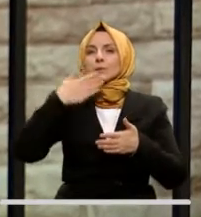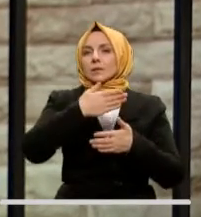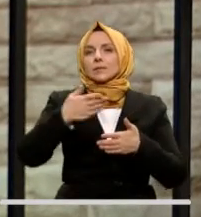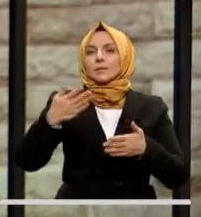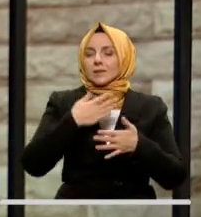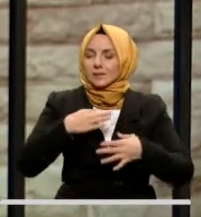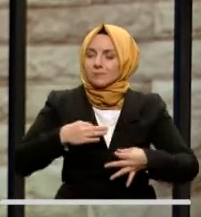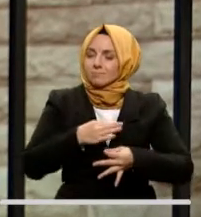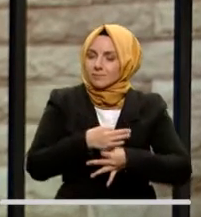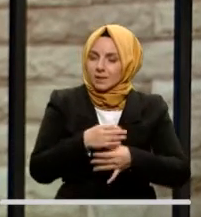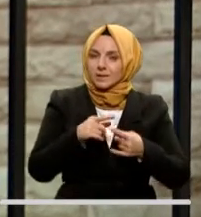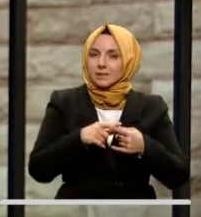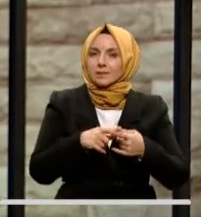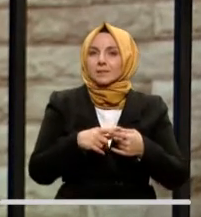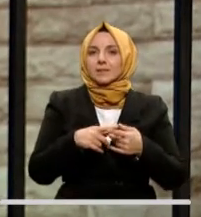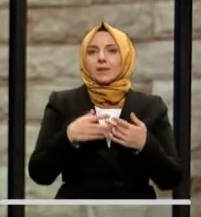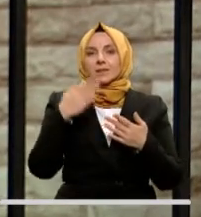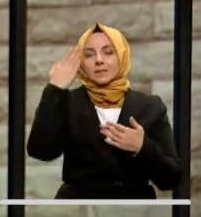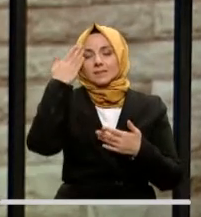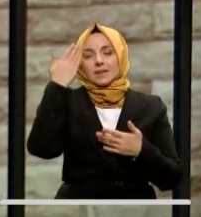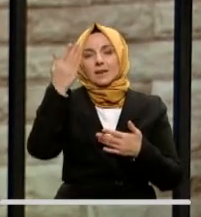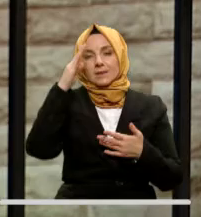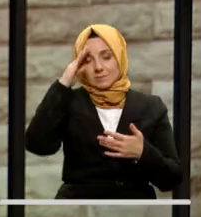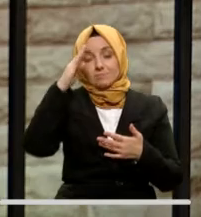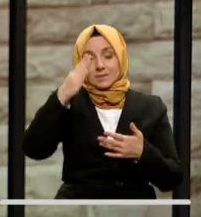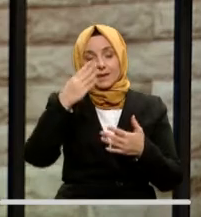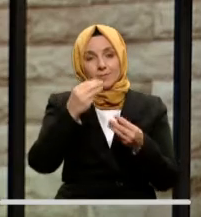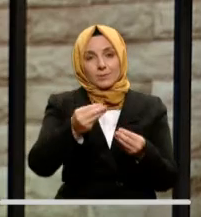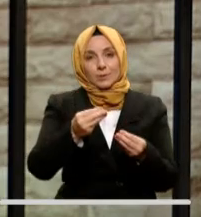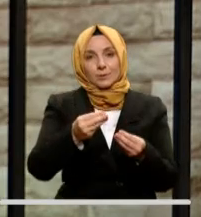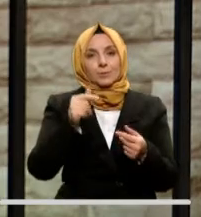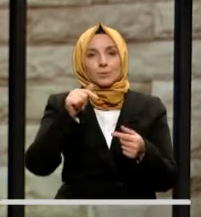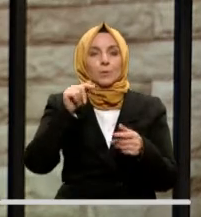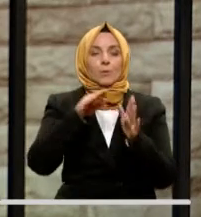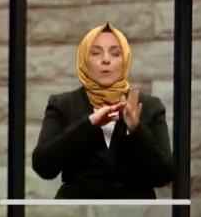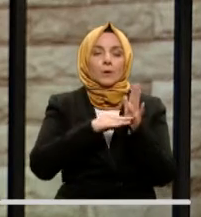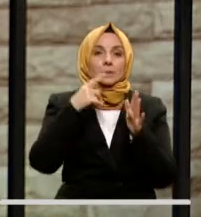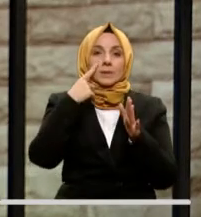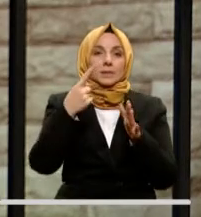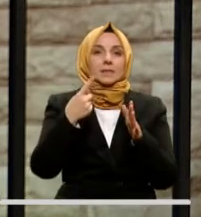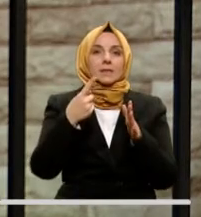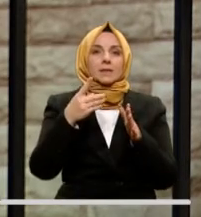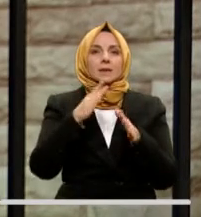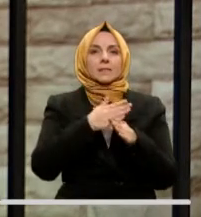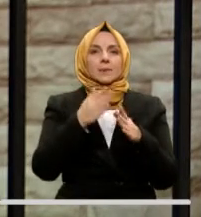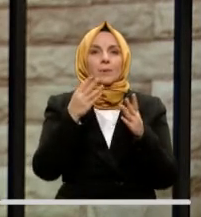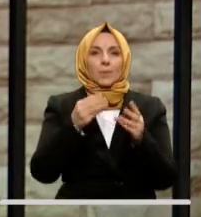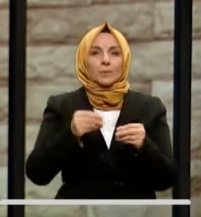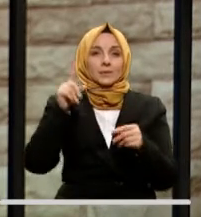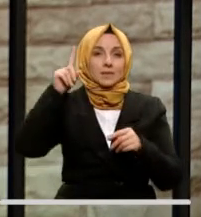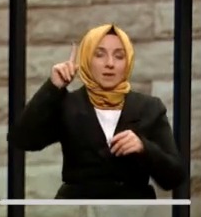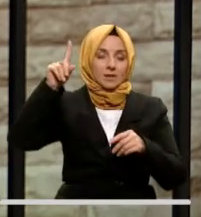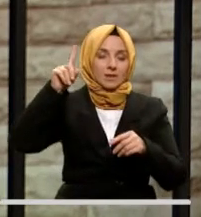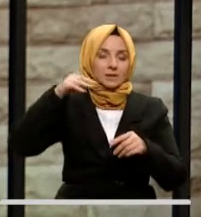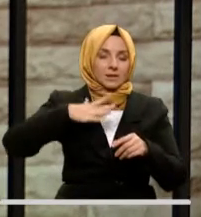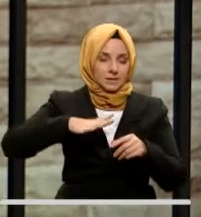hürmetle Selam diyorum şahsınızda yapacağımız bu programın hayırlara vesile olmasını Rabbimden temenni ediyorum şimdi